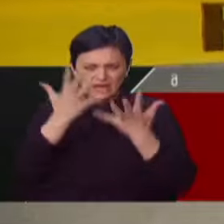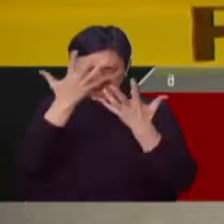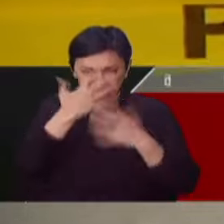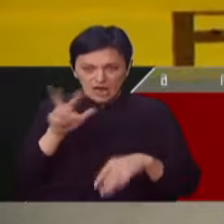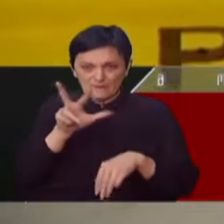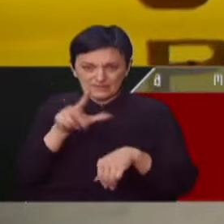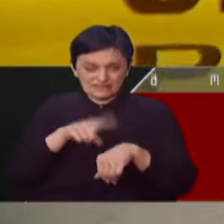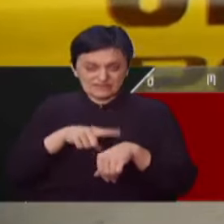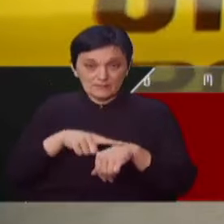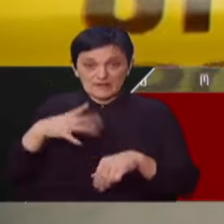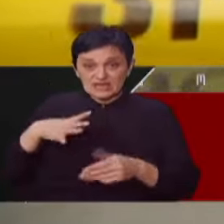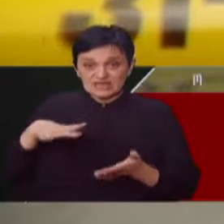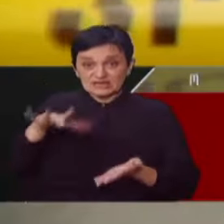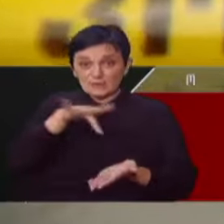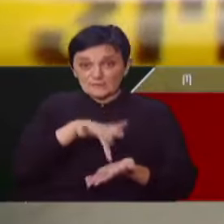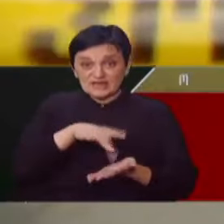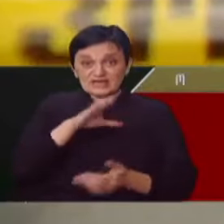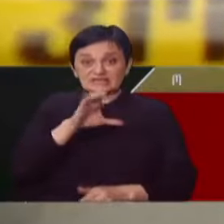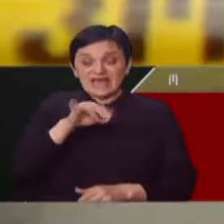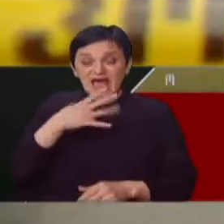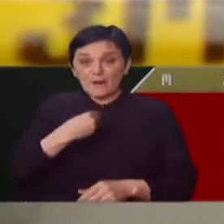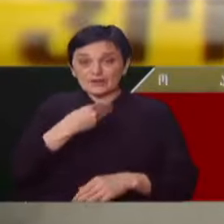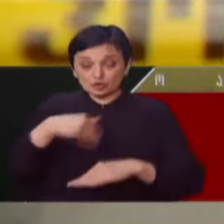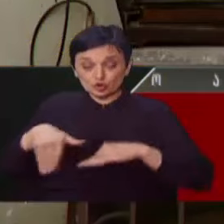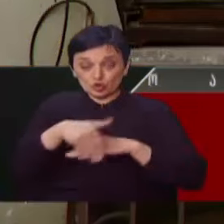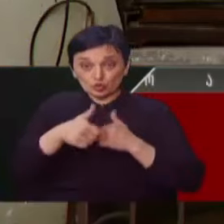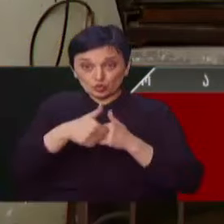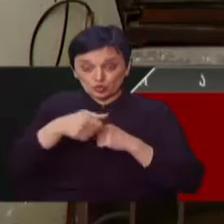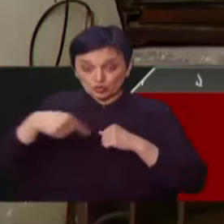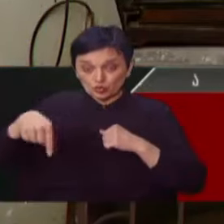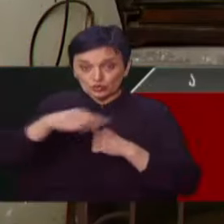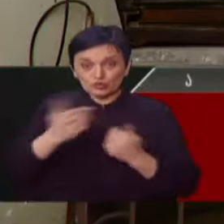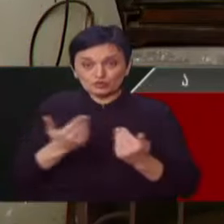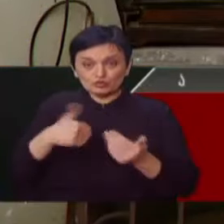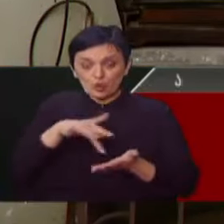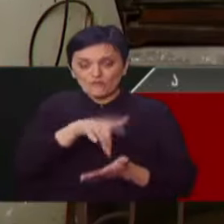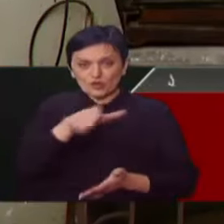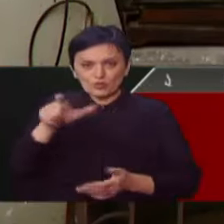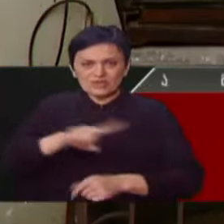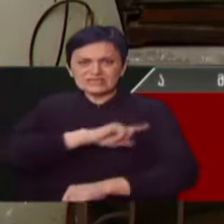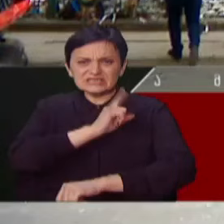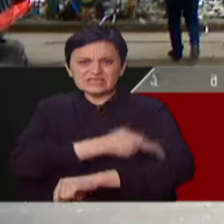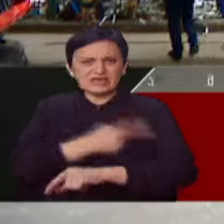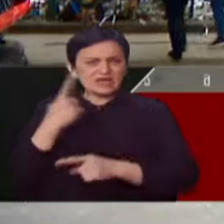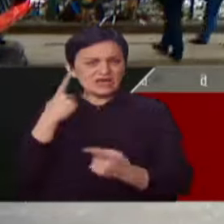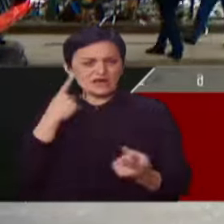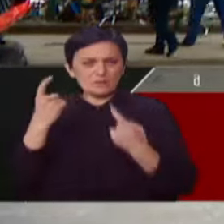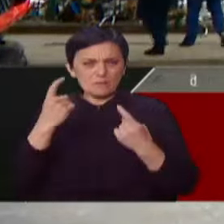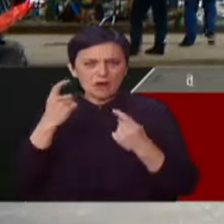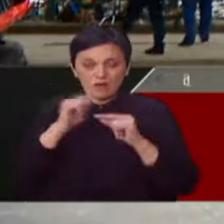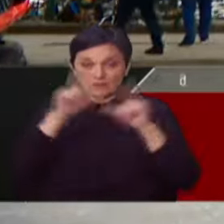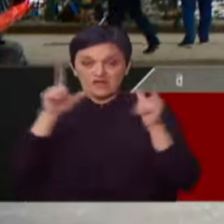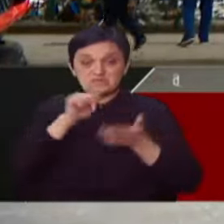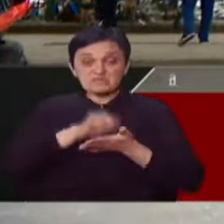3 saatze Tbilisi Santradis kuchasa da mimdebare teritoriaze mtshorobi mokhalakheebi tzlierma khmam gaagviza.